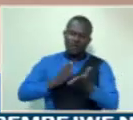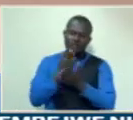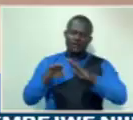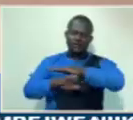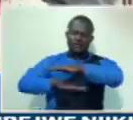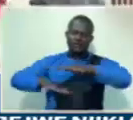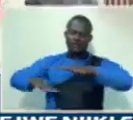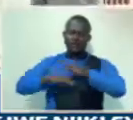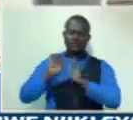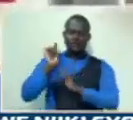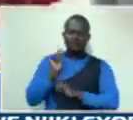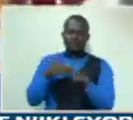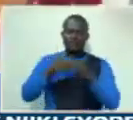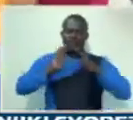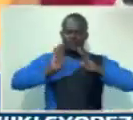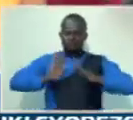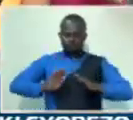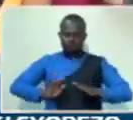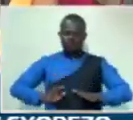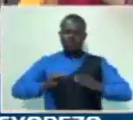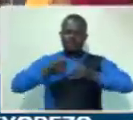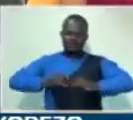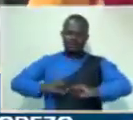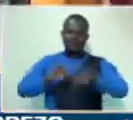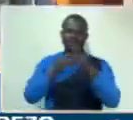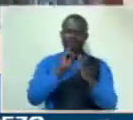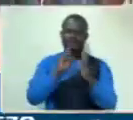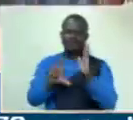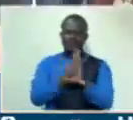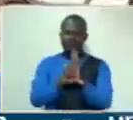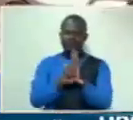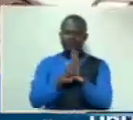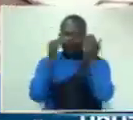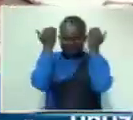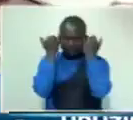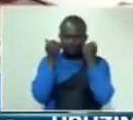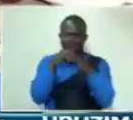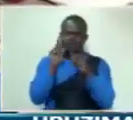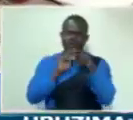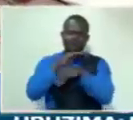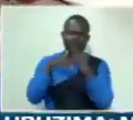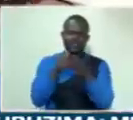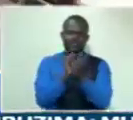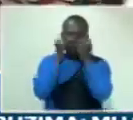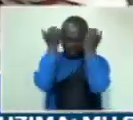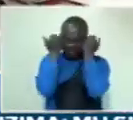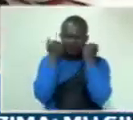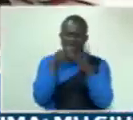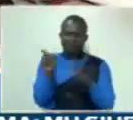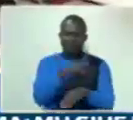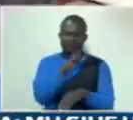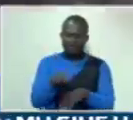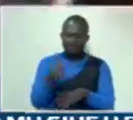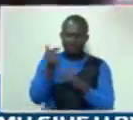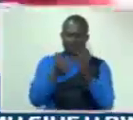bw'ibanze umutekano n'ituze ishyirwa mu ngiro ry'amabwiriza ubutabera ku baturage ndetse n'ubutabera ku banyabyaha